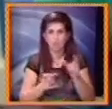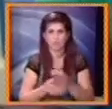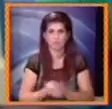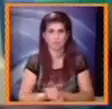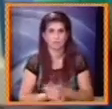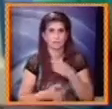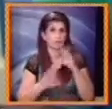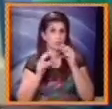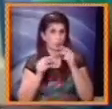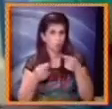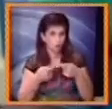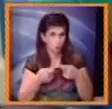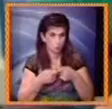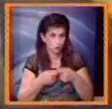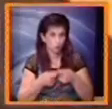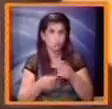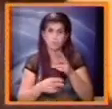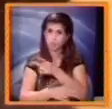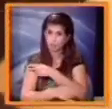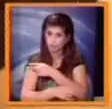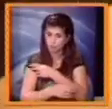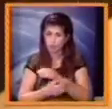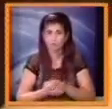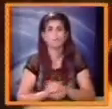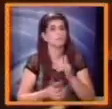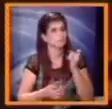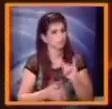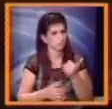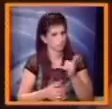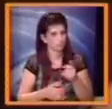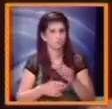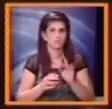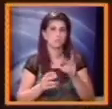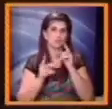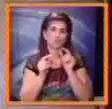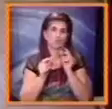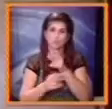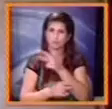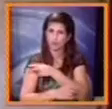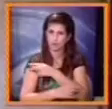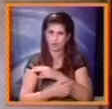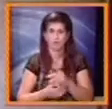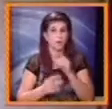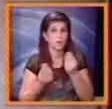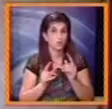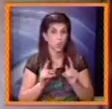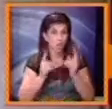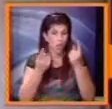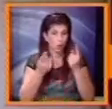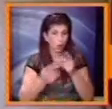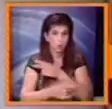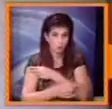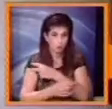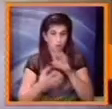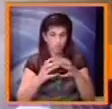מדובר פה בשינוי דפוס של המשטרה בעצם. לגמרי שינוי דפוס של המשטרה, אחרי כל אירוע פלילי בכפר, ולא